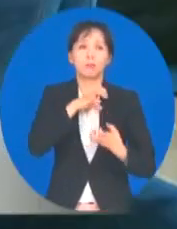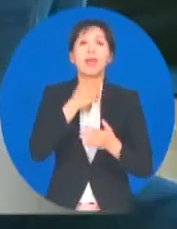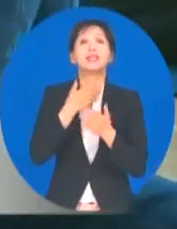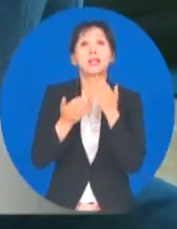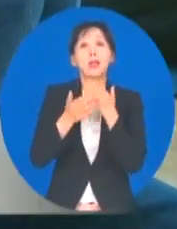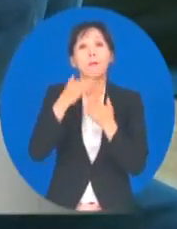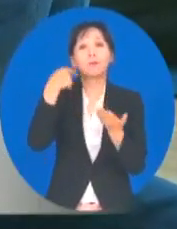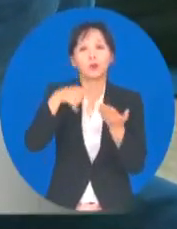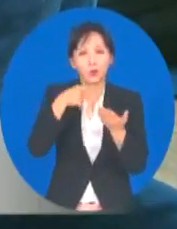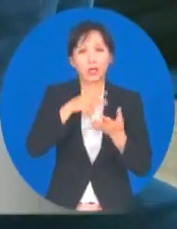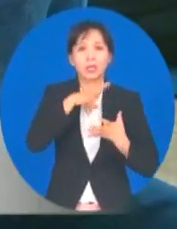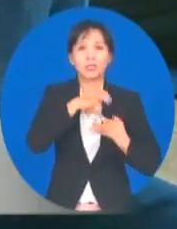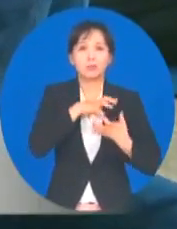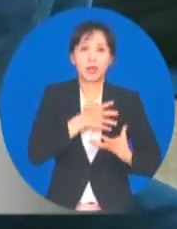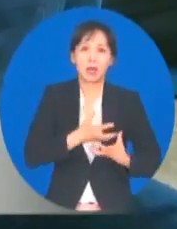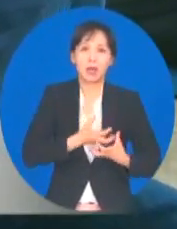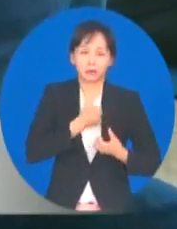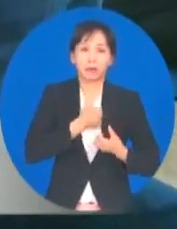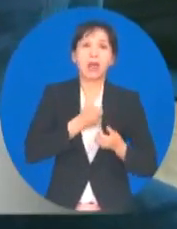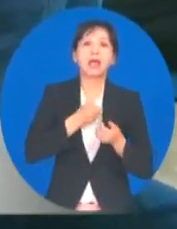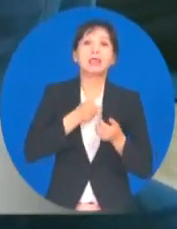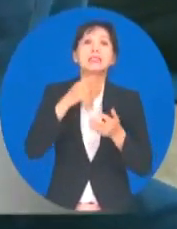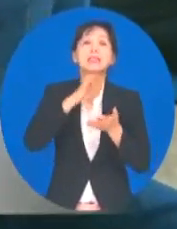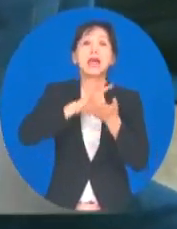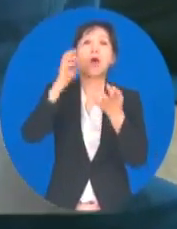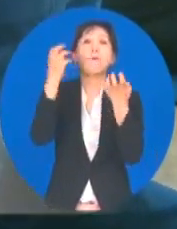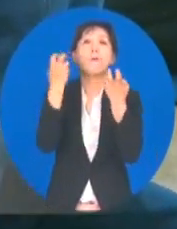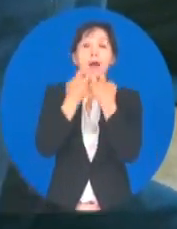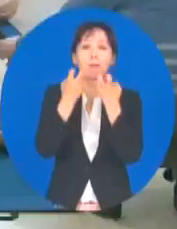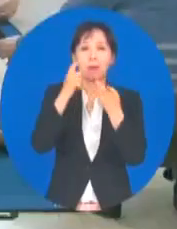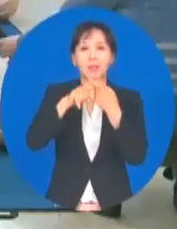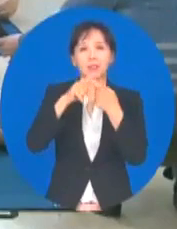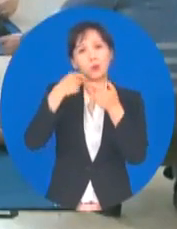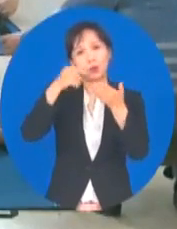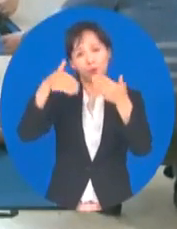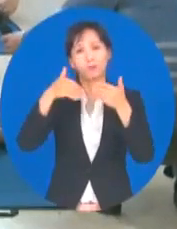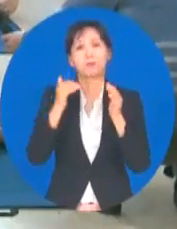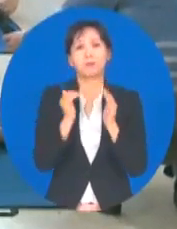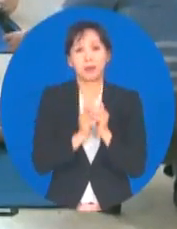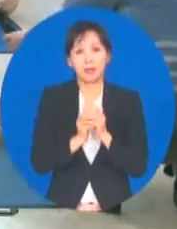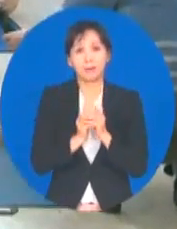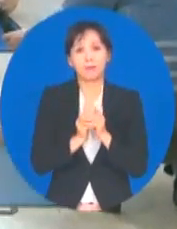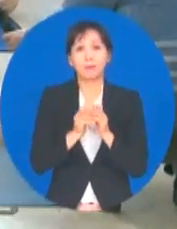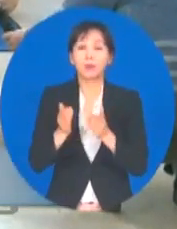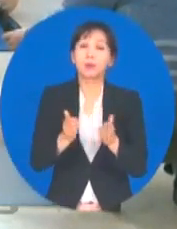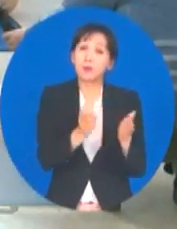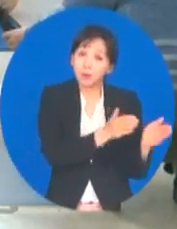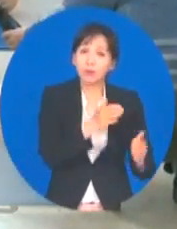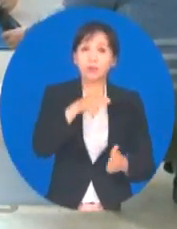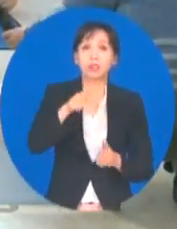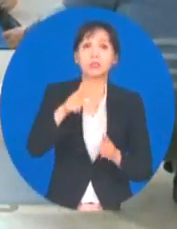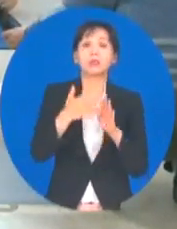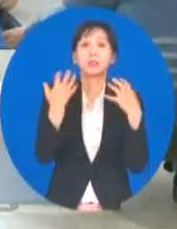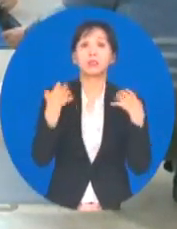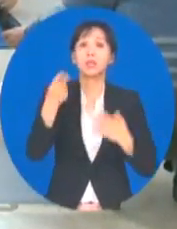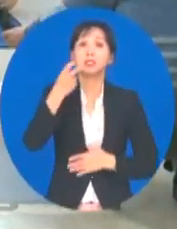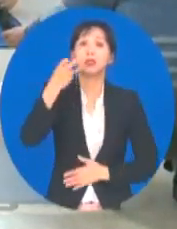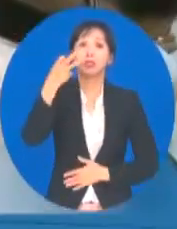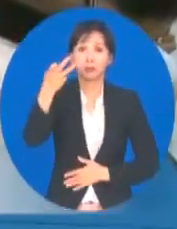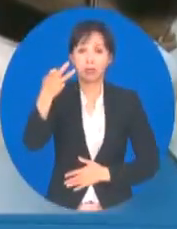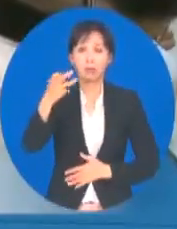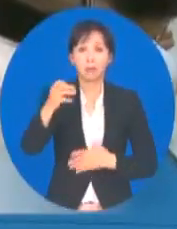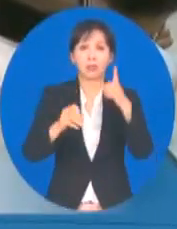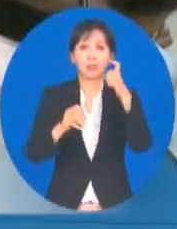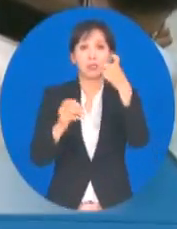심폐소생술 체험교육, 심장충격기 사용방법 등의 교육을 받았습니다. 한편 제천시는